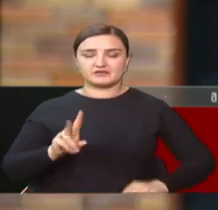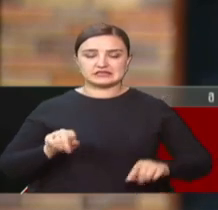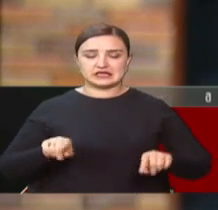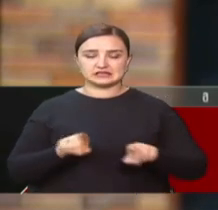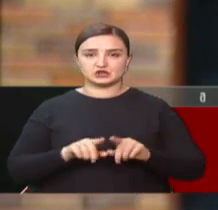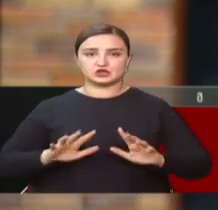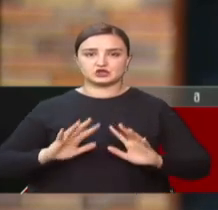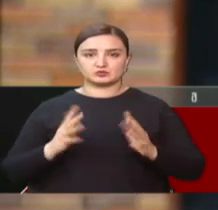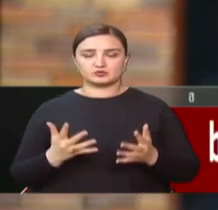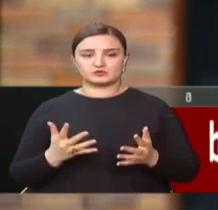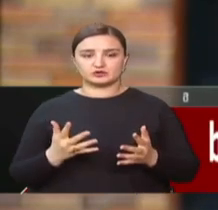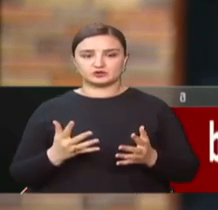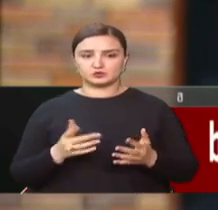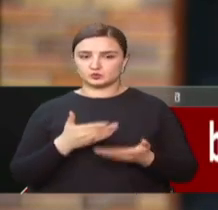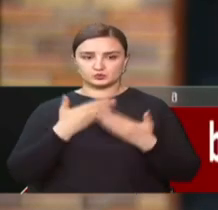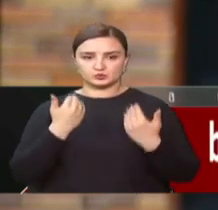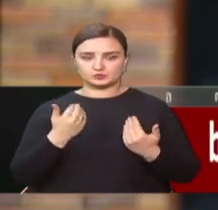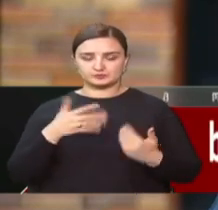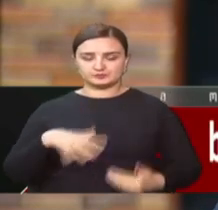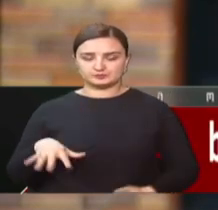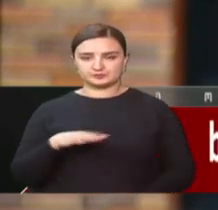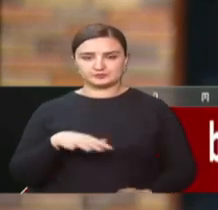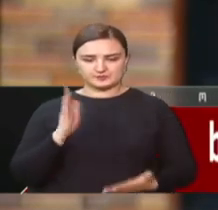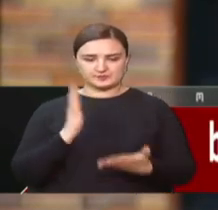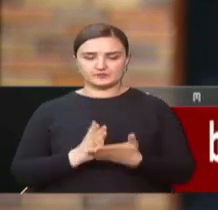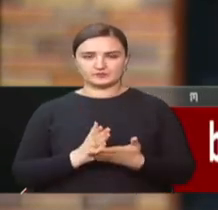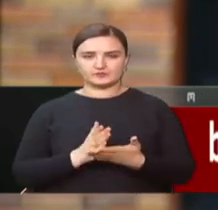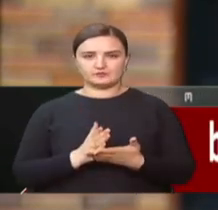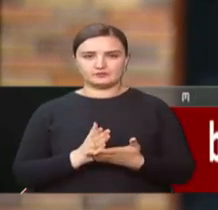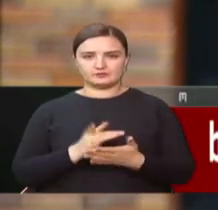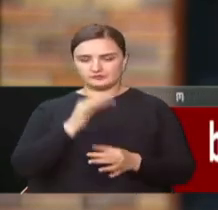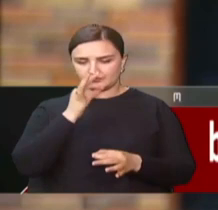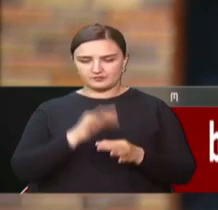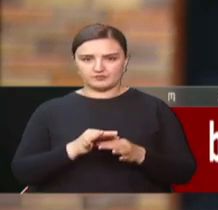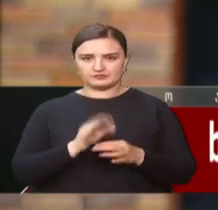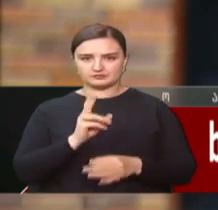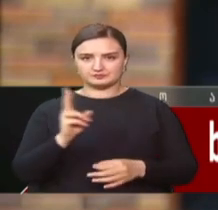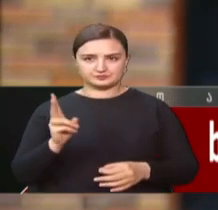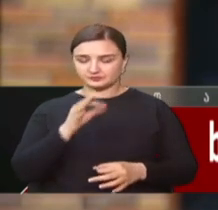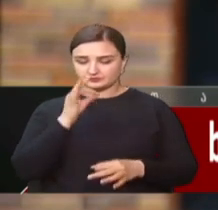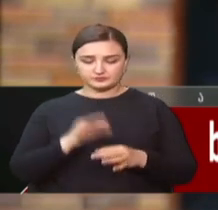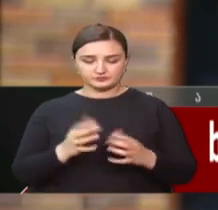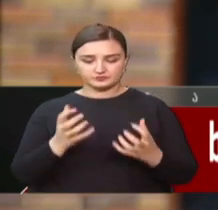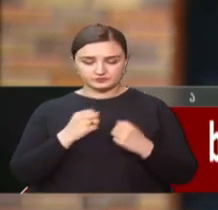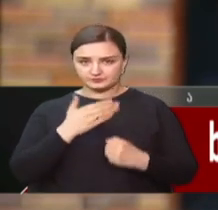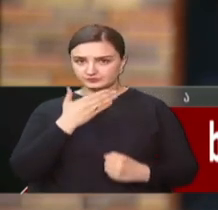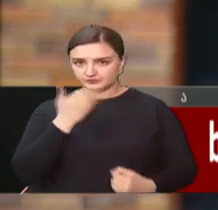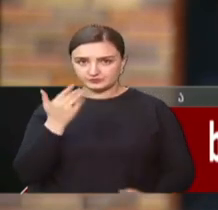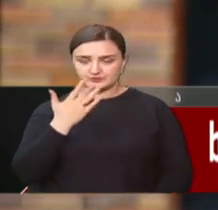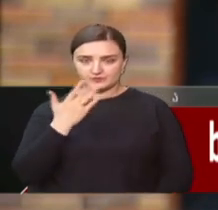შემთხვევაში თან არ არიან ესე საქართველოს პირდაპირ პასუხისგებლობას, რომ ვინც არიღებს ზოგადად პოლიტიკურ